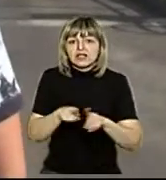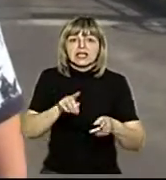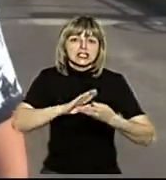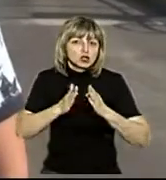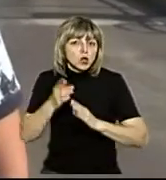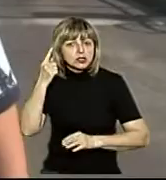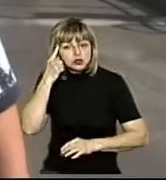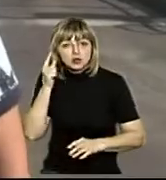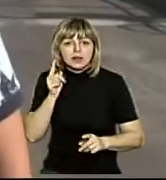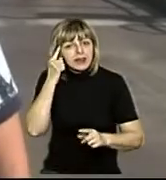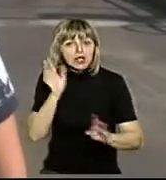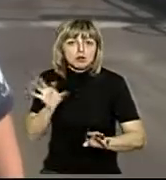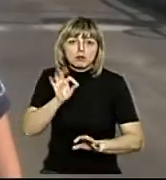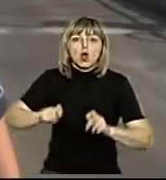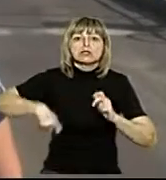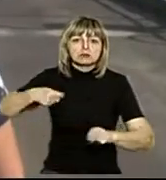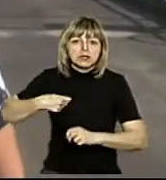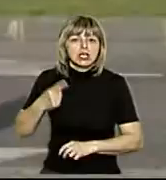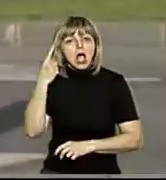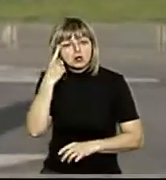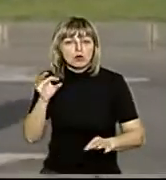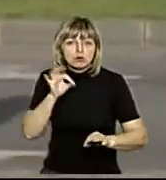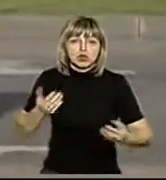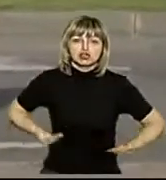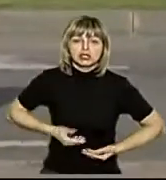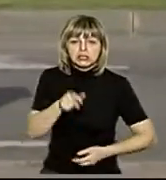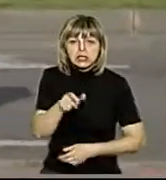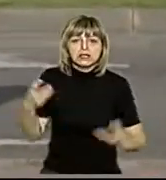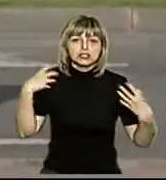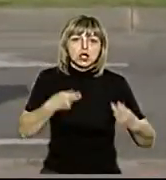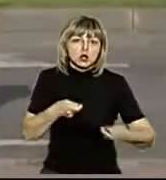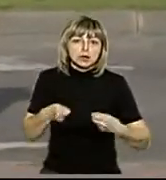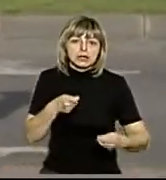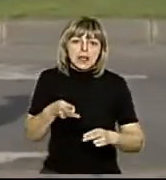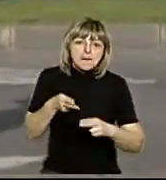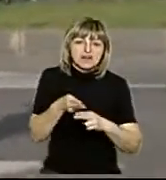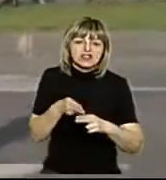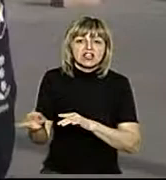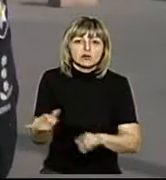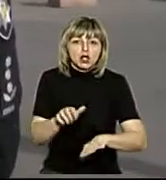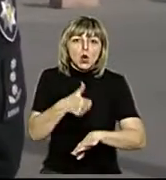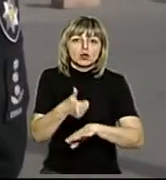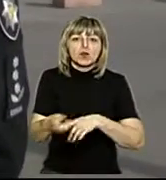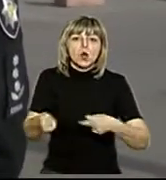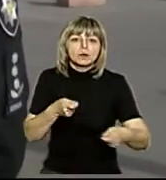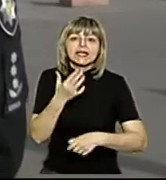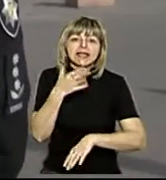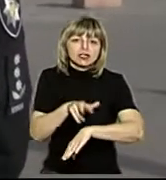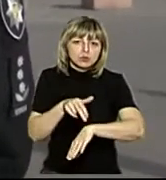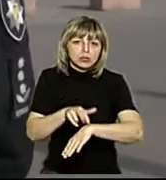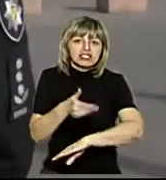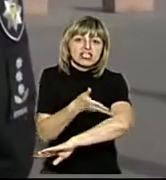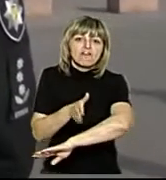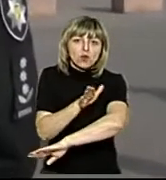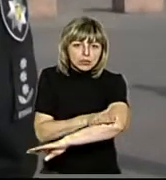ситуаціях, я думаю, не думають про збитки, а думають про життя людей. Начальник управління превентивної діяльності Головного управління Нацполіції